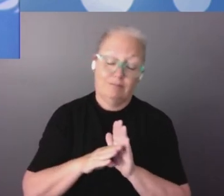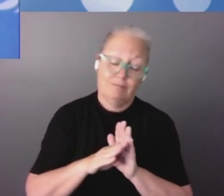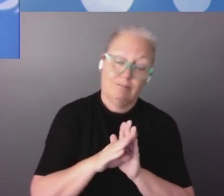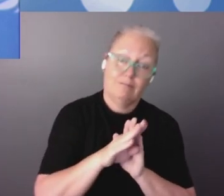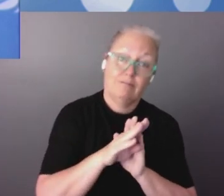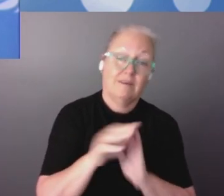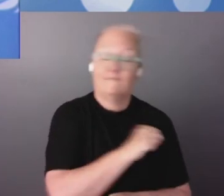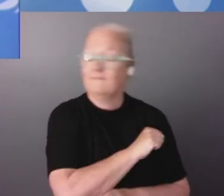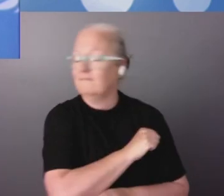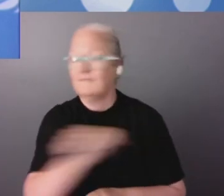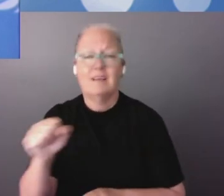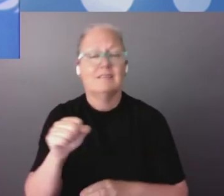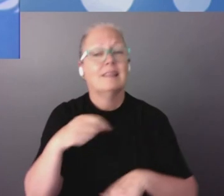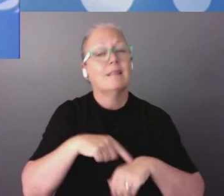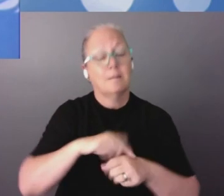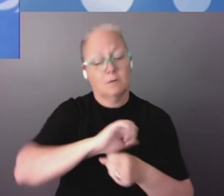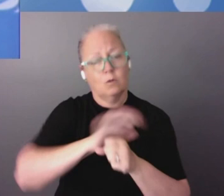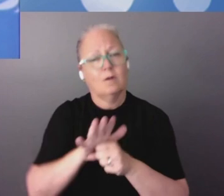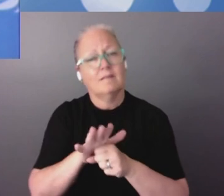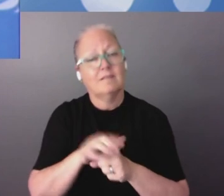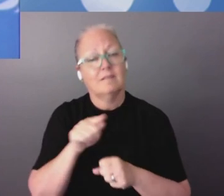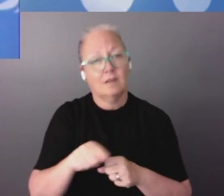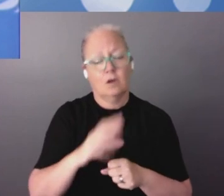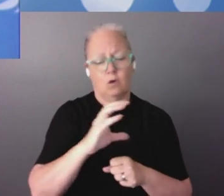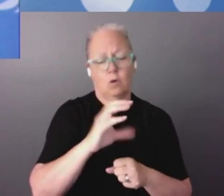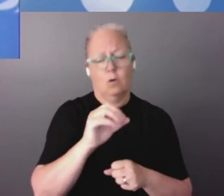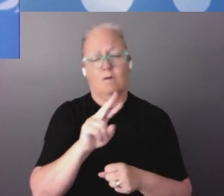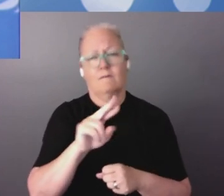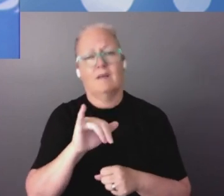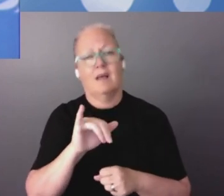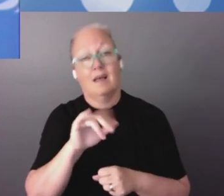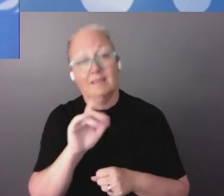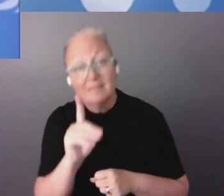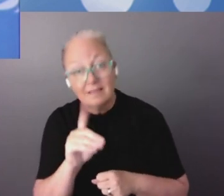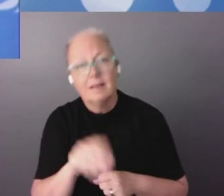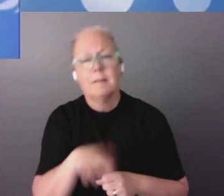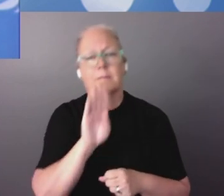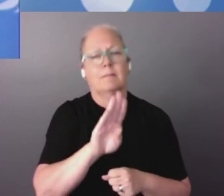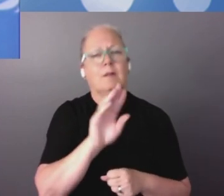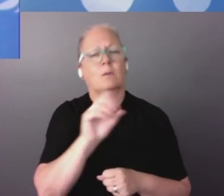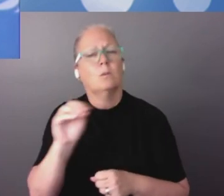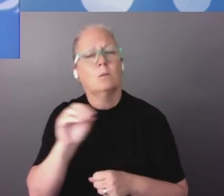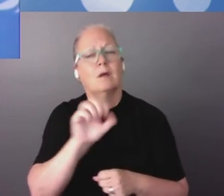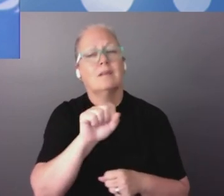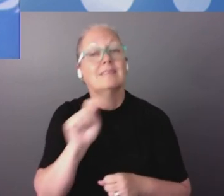призвание действовать. Это мы имеем в виду, чтобы мы могли совместно